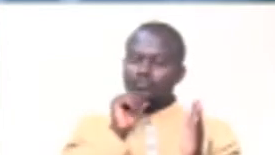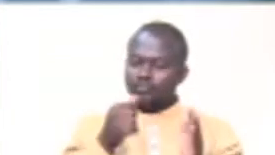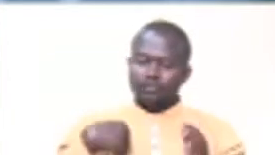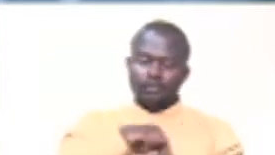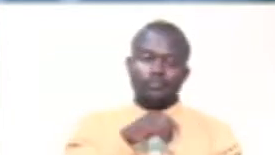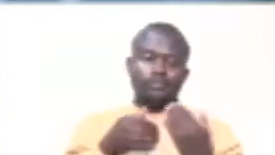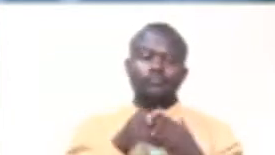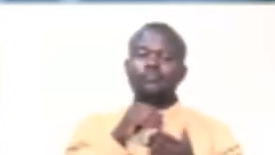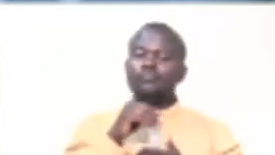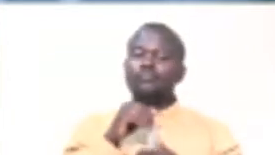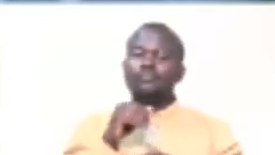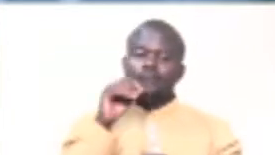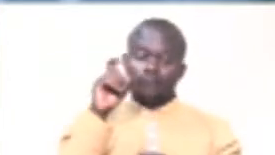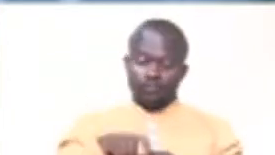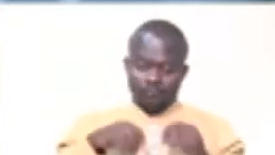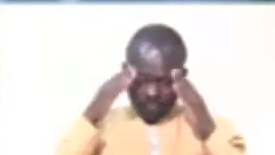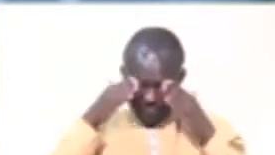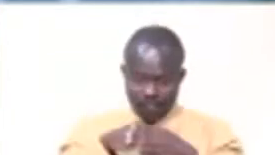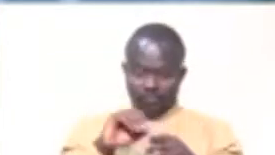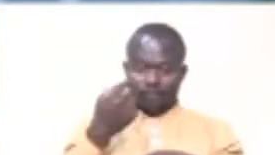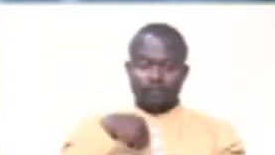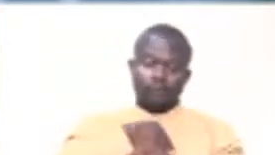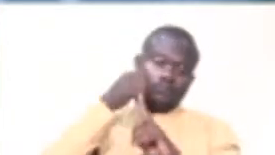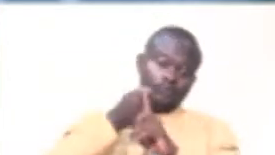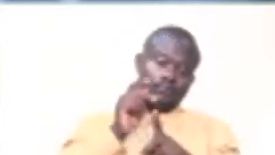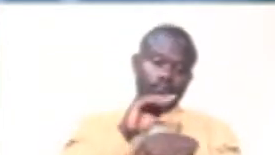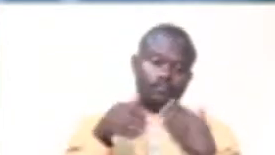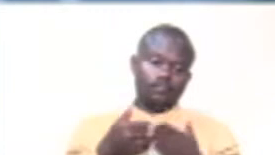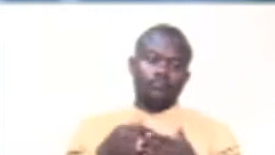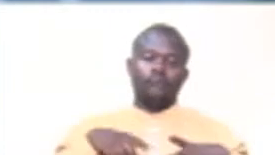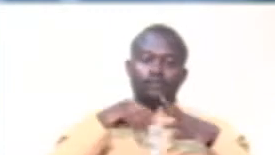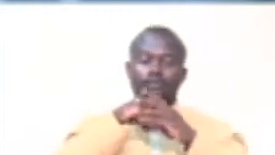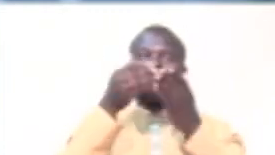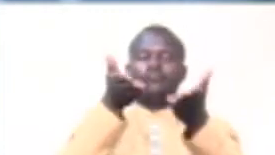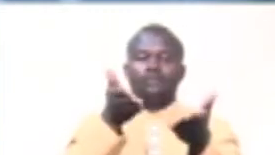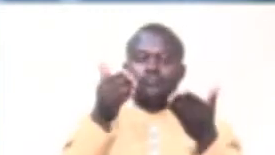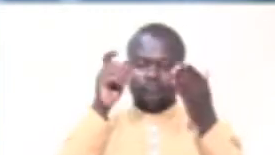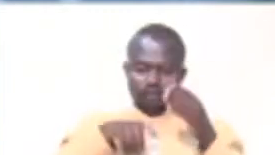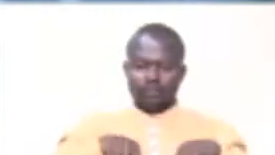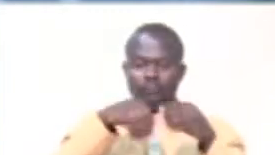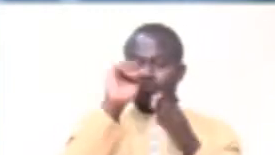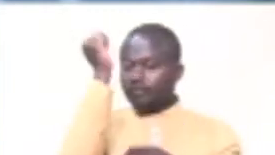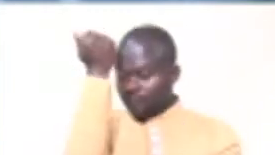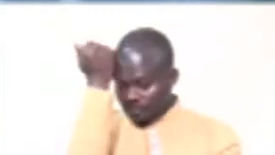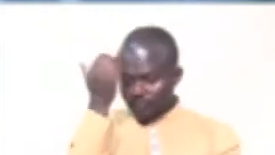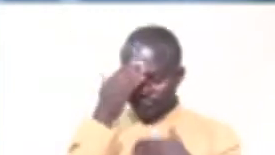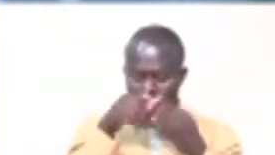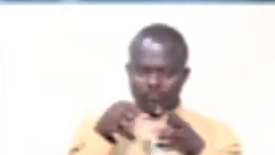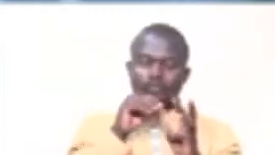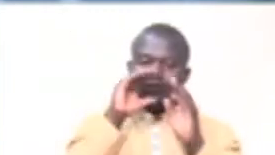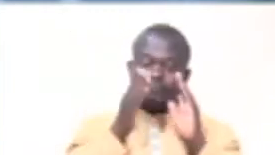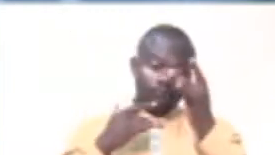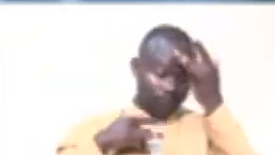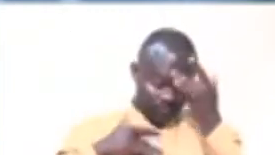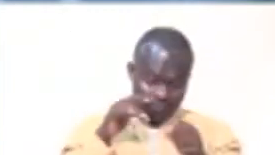tucyambe tugomba kushyira mbere nuko tuzaharanira ko buri muturage uko dutuyemo hariya buri wese yaba yaratanze mitiweli ku buryo nta muntu wazarembera